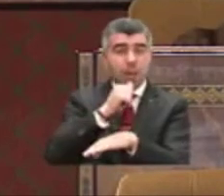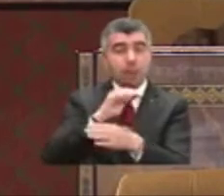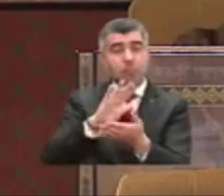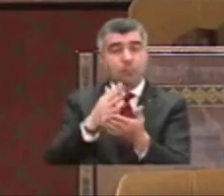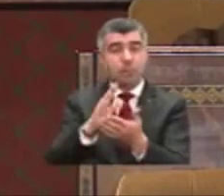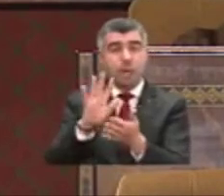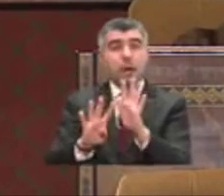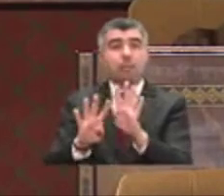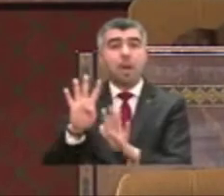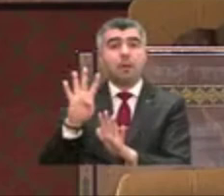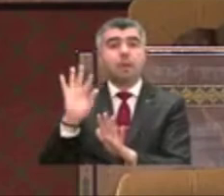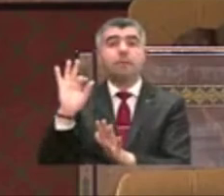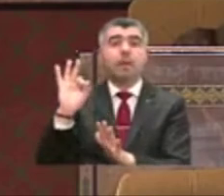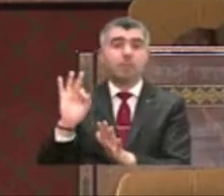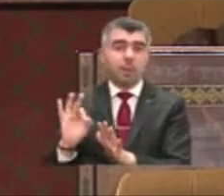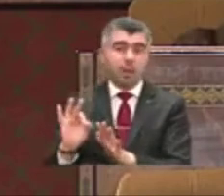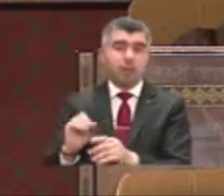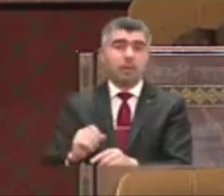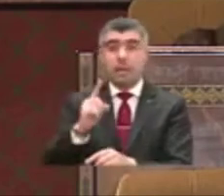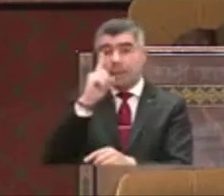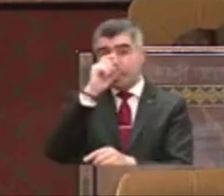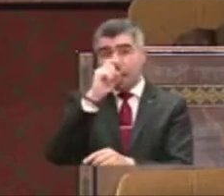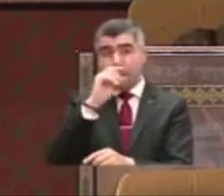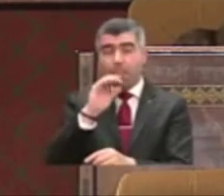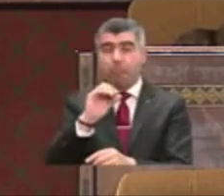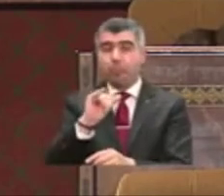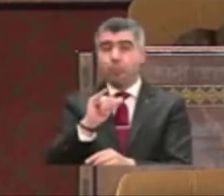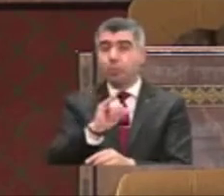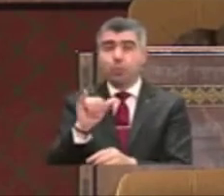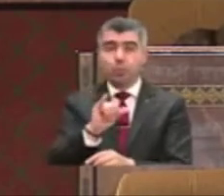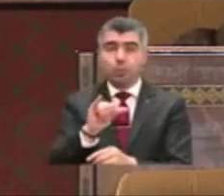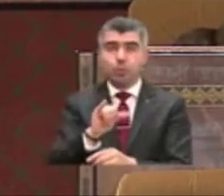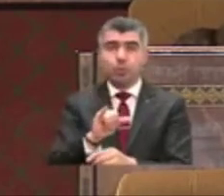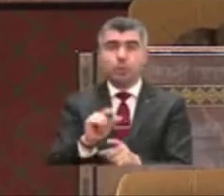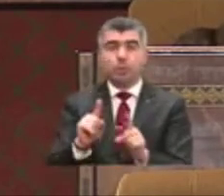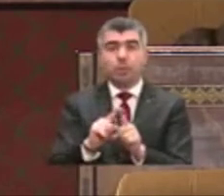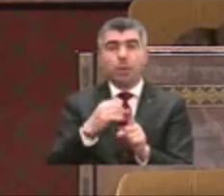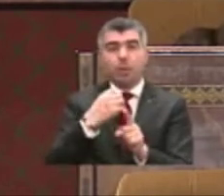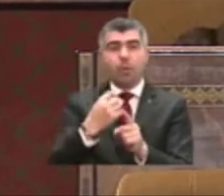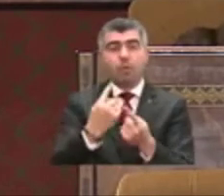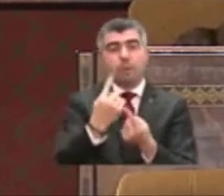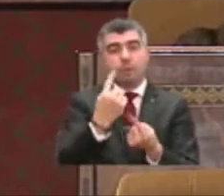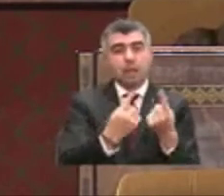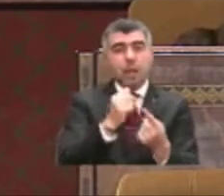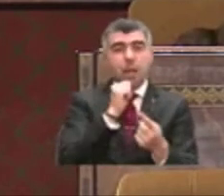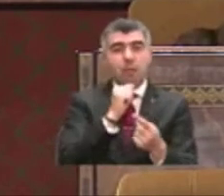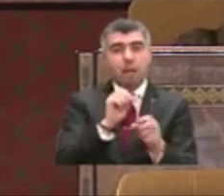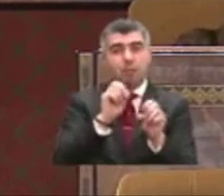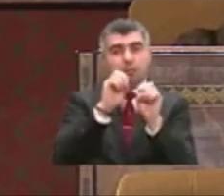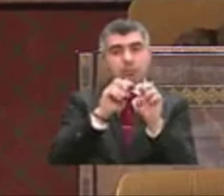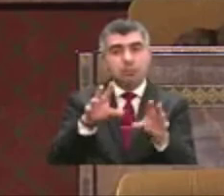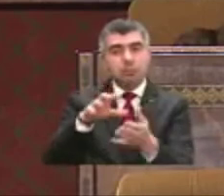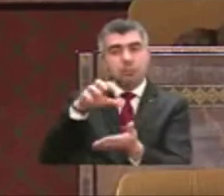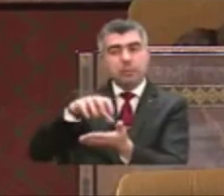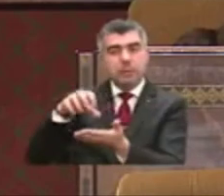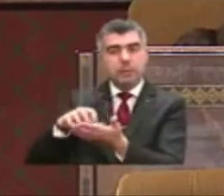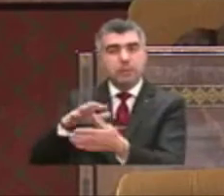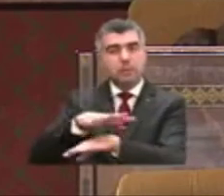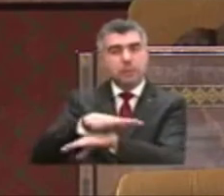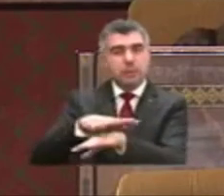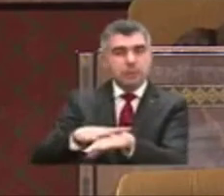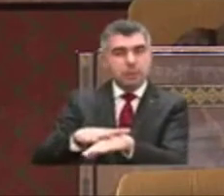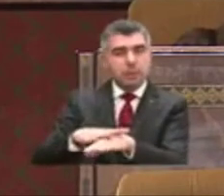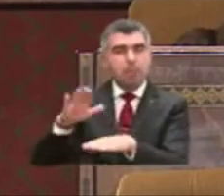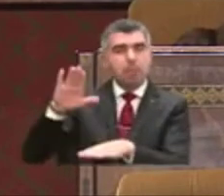من 14%. والخطر الكبير هو تحسب وقوع ازمات في التزود بالماء الشاروف في مجموعه من الجهات، سوس ماسا، بني